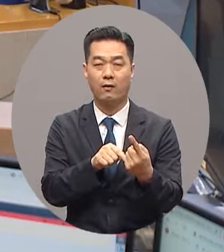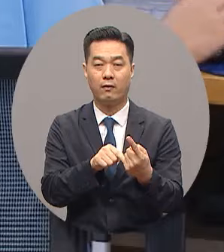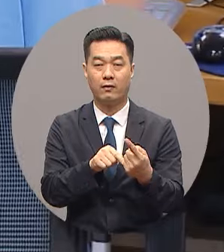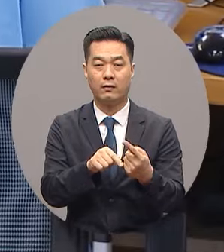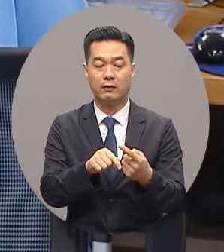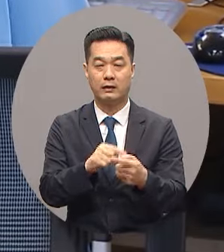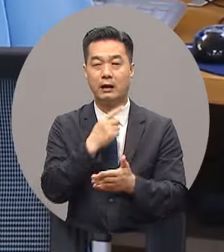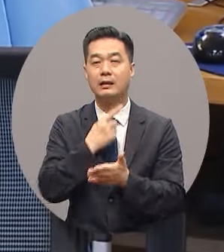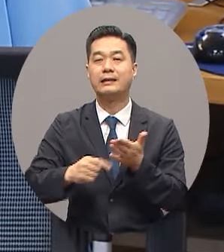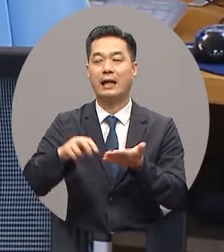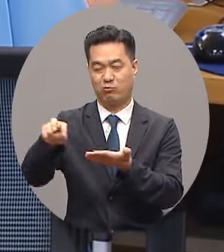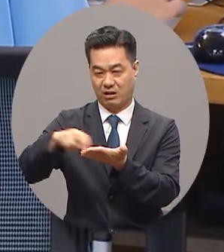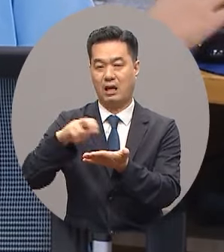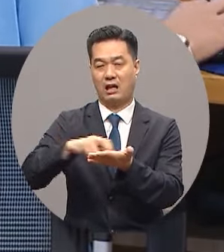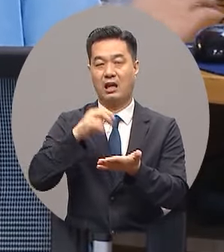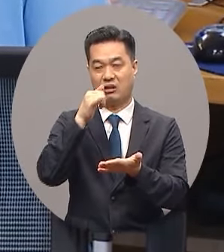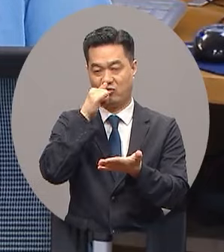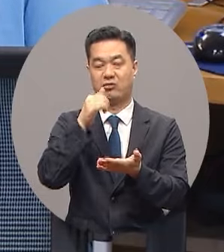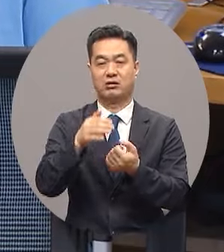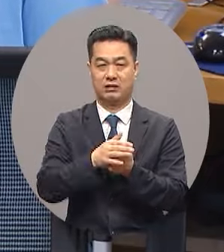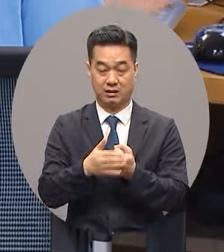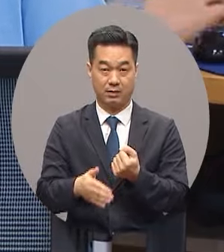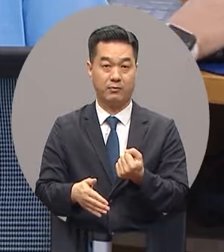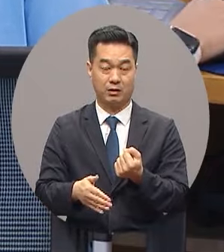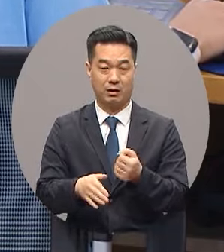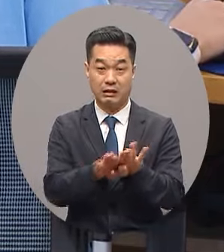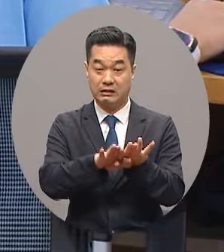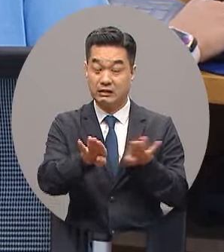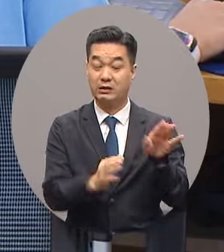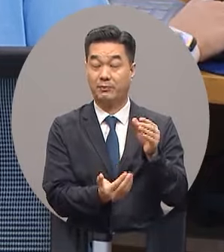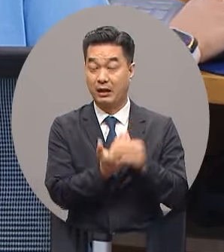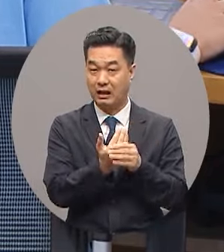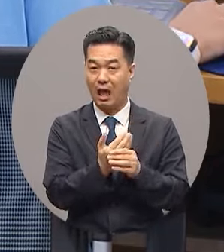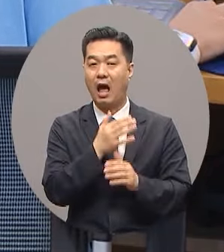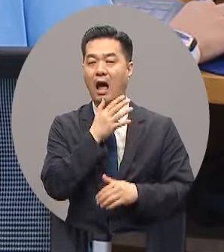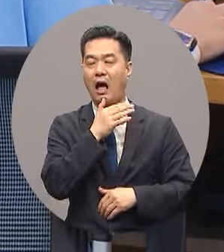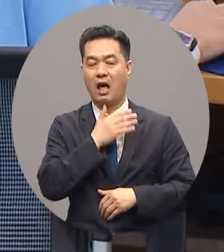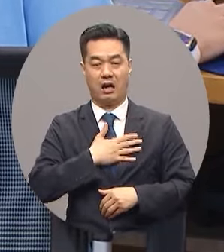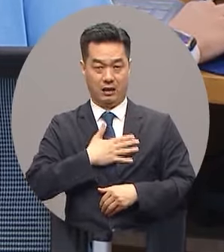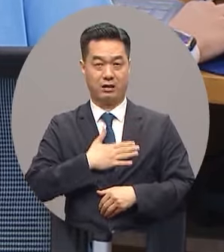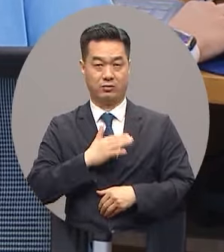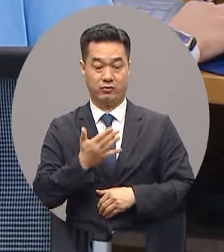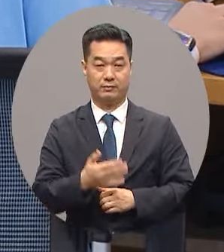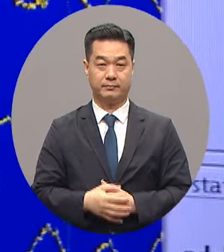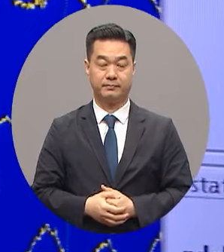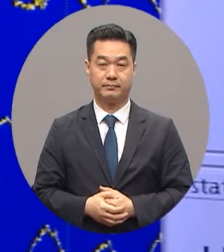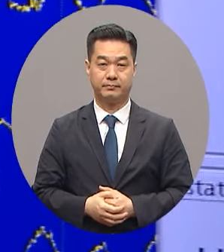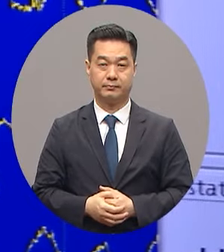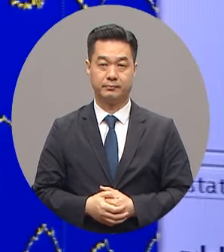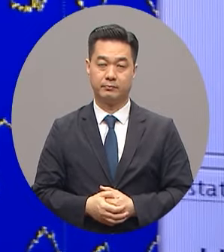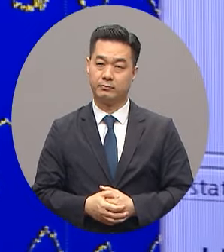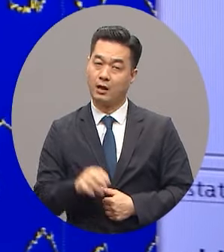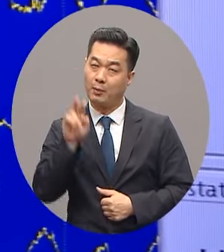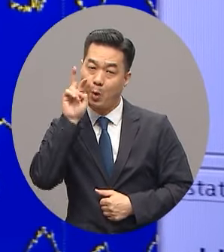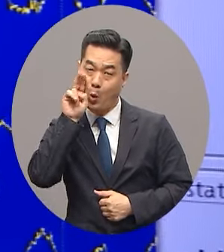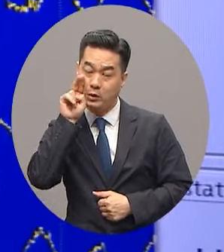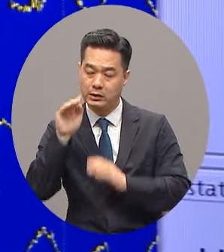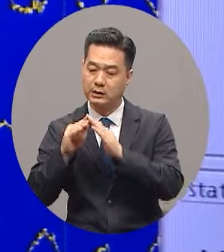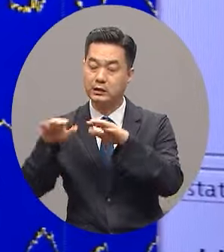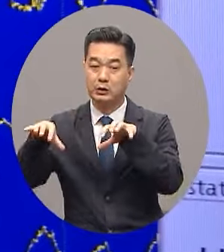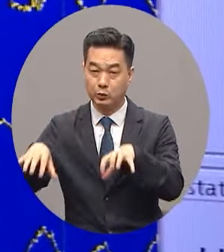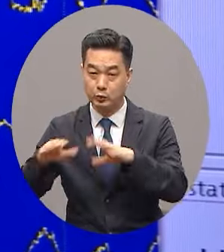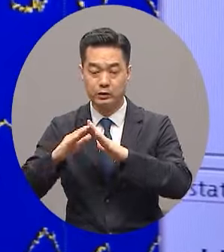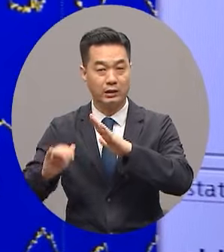재난 문자가 들어와 있어서 지진이 발생했다는 걸 인지하게 되었습니다. 아, 그럼 혹시 주변